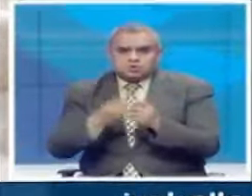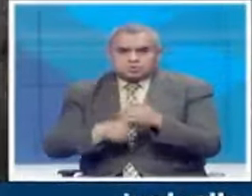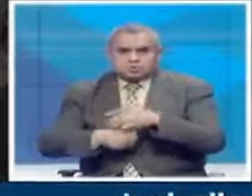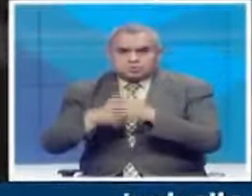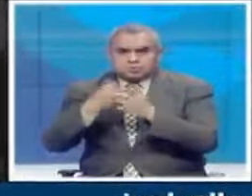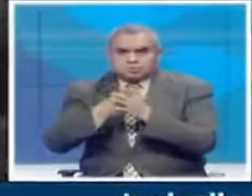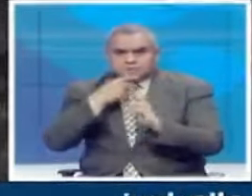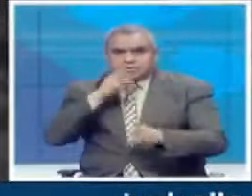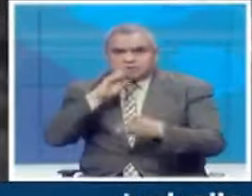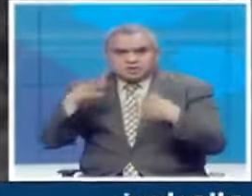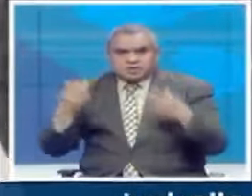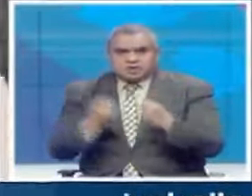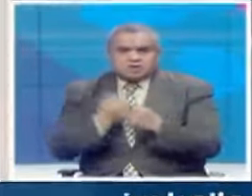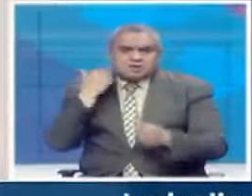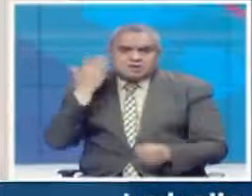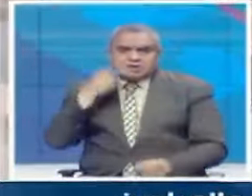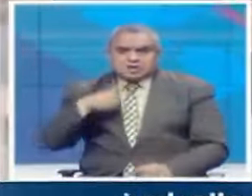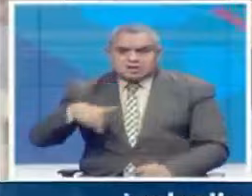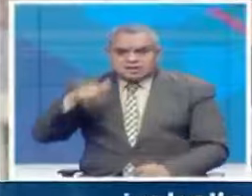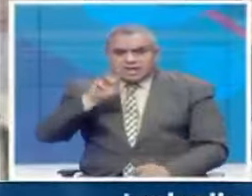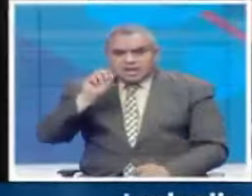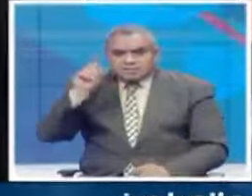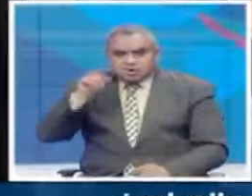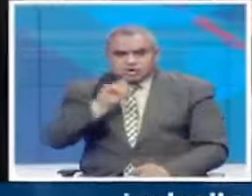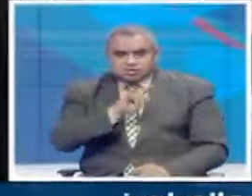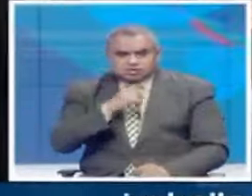ملحمة 25 من يناير عام